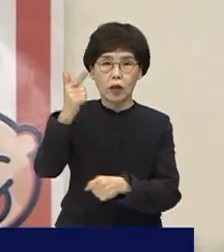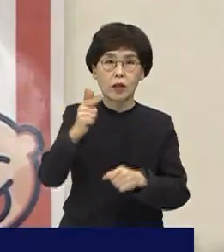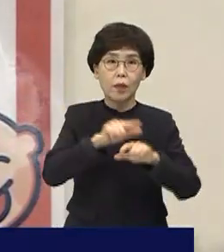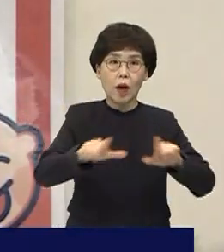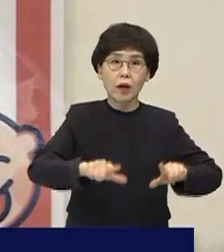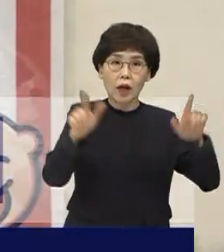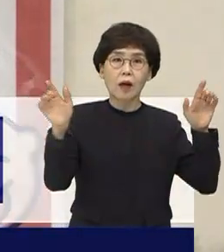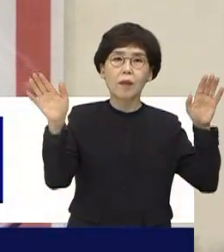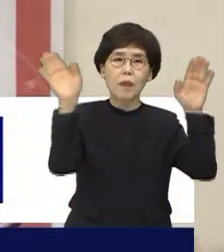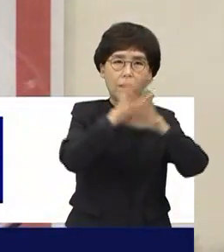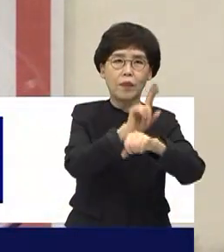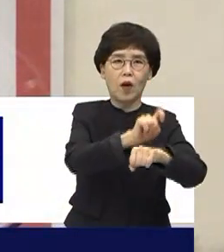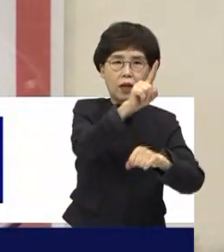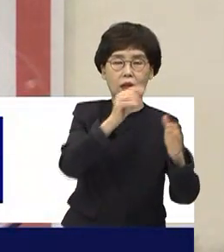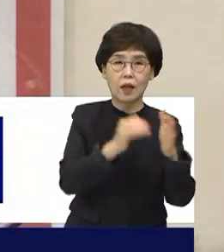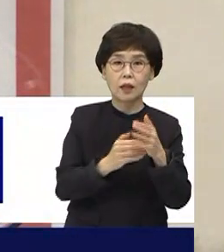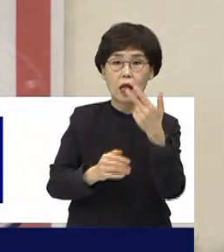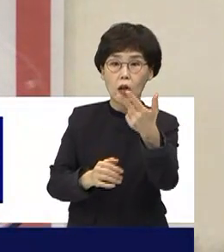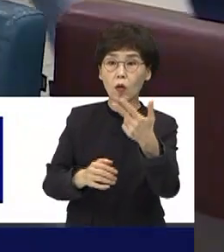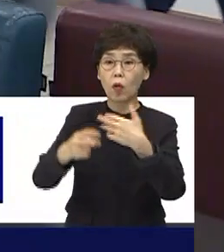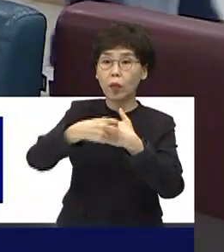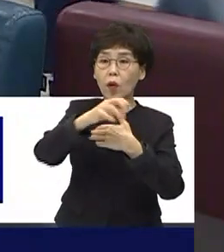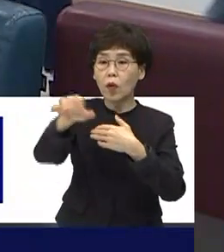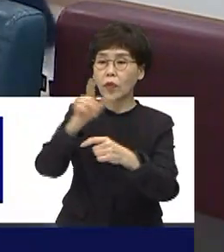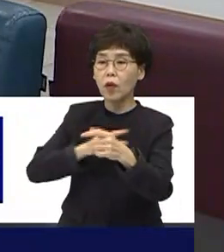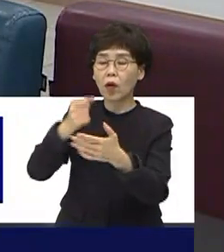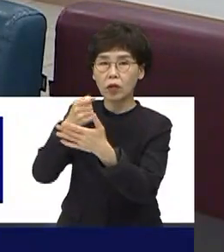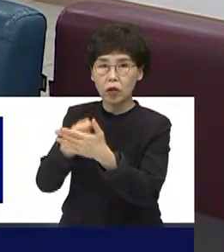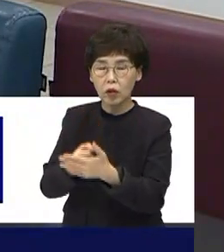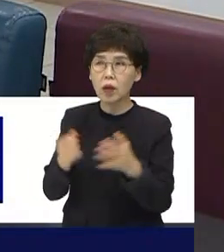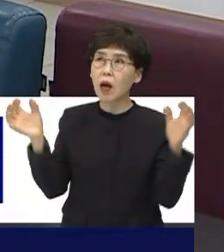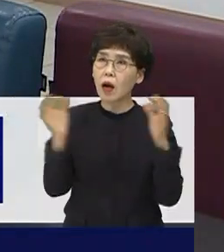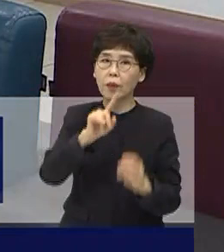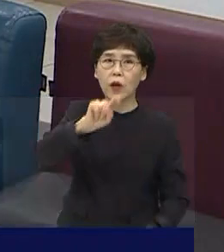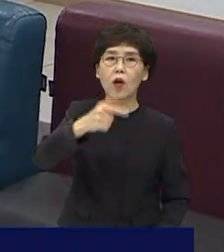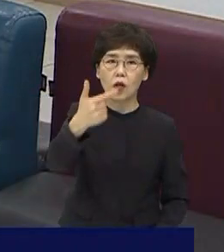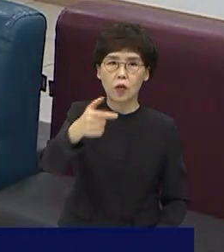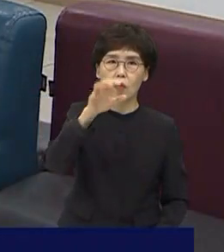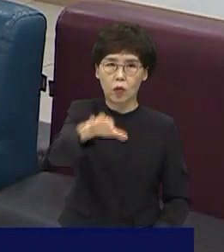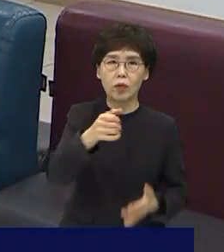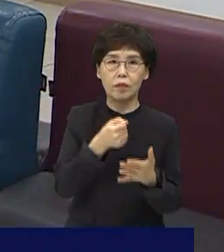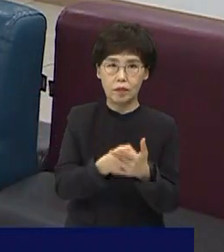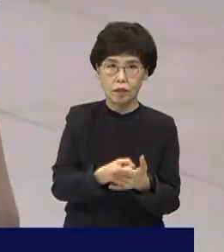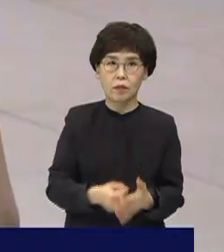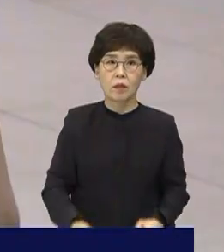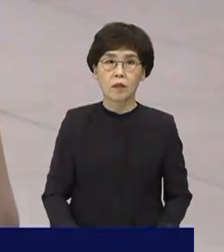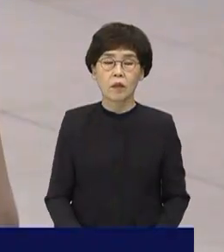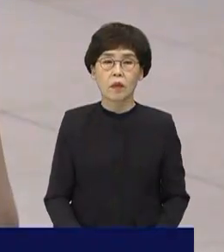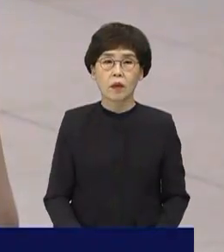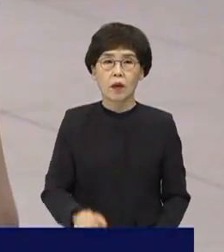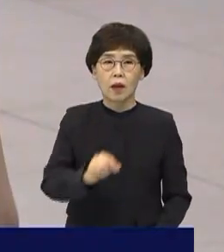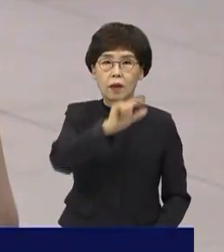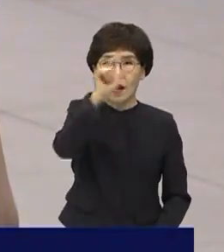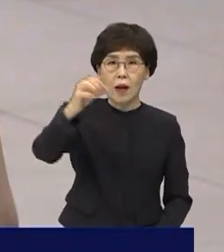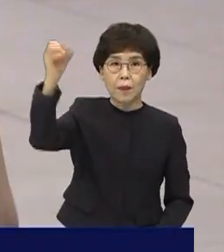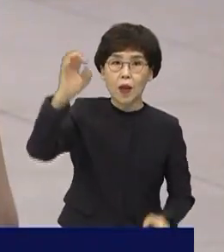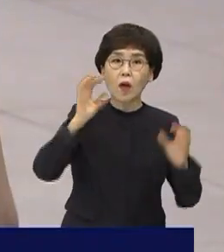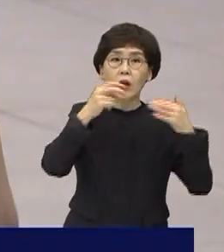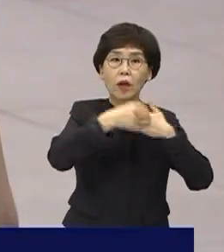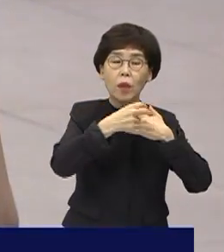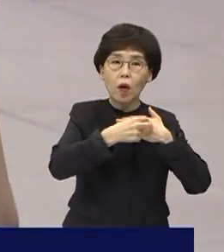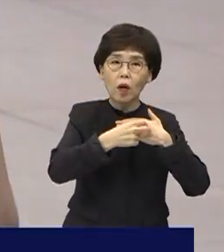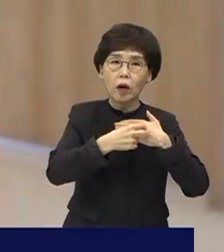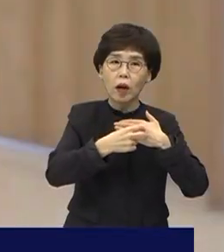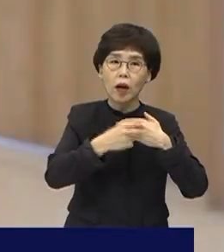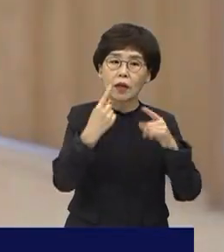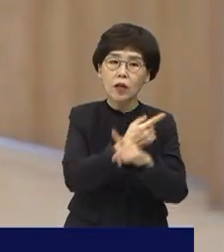경기도는 7개 병원을 추가로 지정해 이런 병원을 모두 16곳으로 늘렸습니다. 달빛 어린이병원의 평균